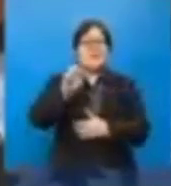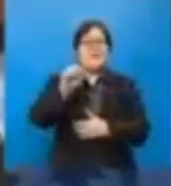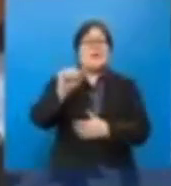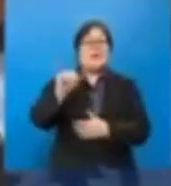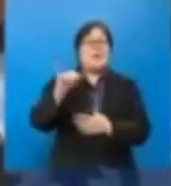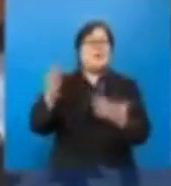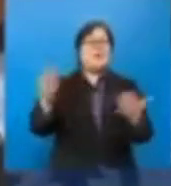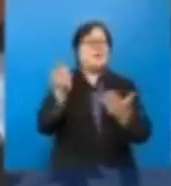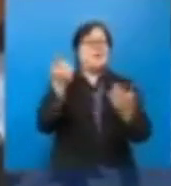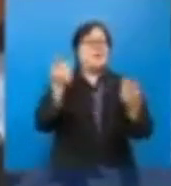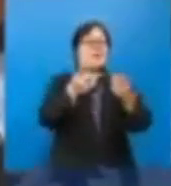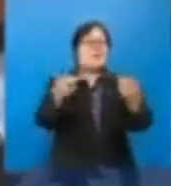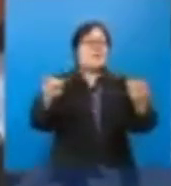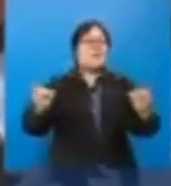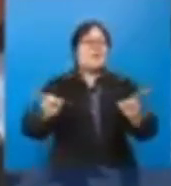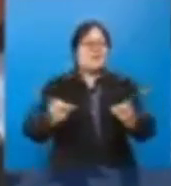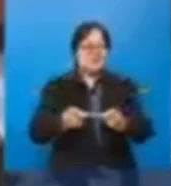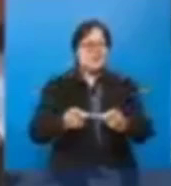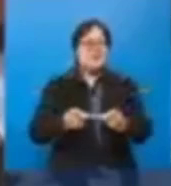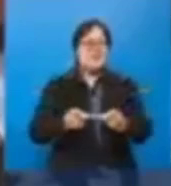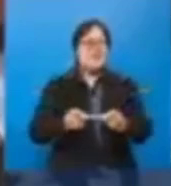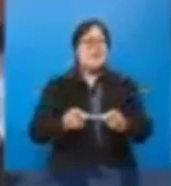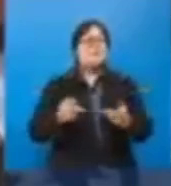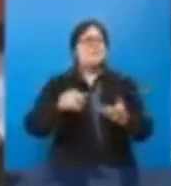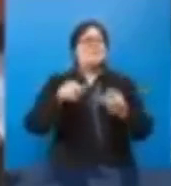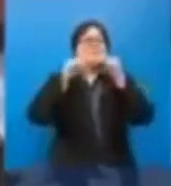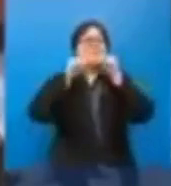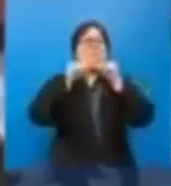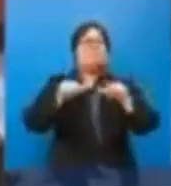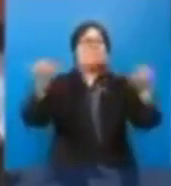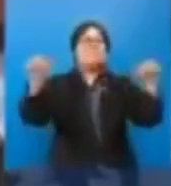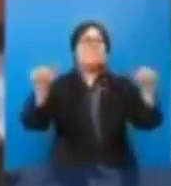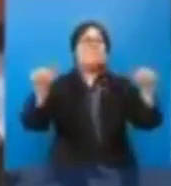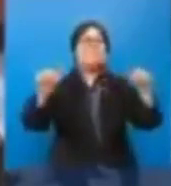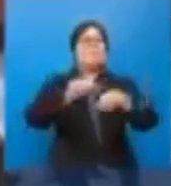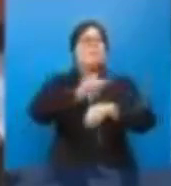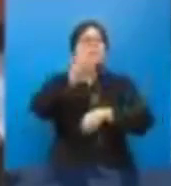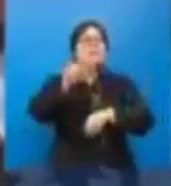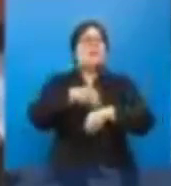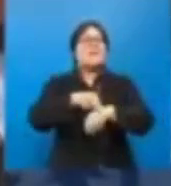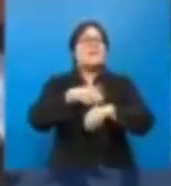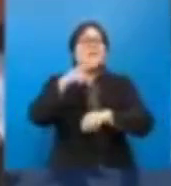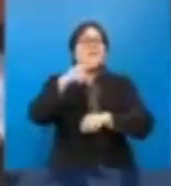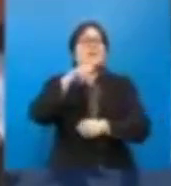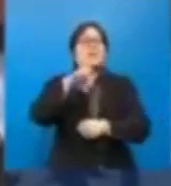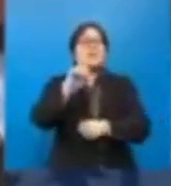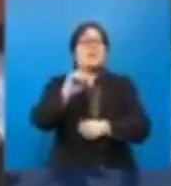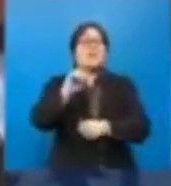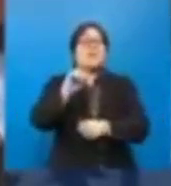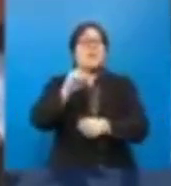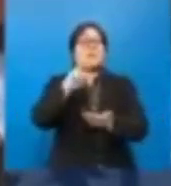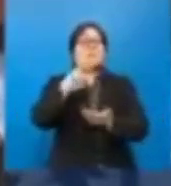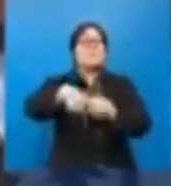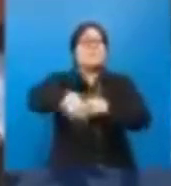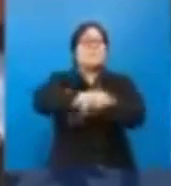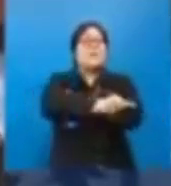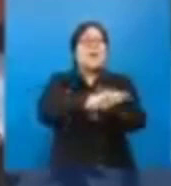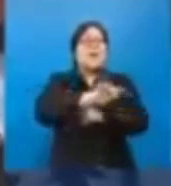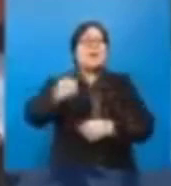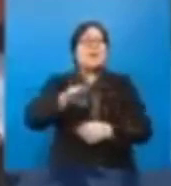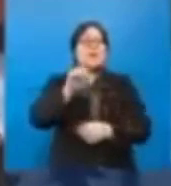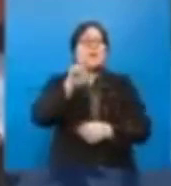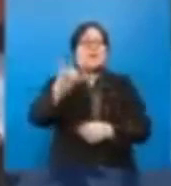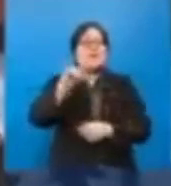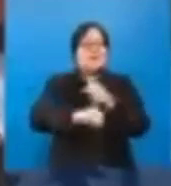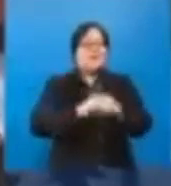satu kawasan yang telah diistirahatkan sebagai National Geographic of cerai pada tahun